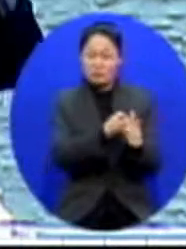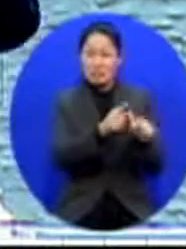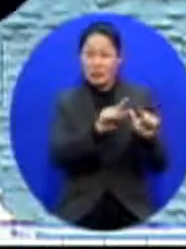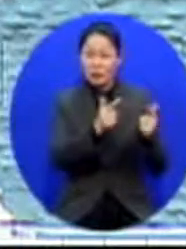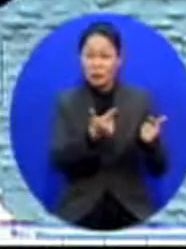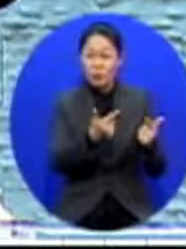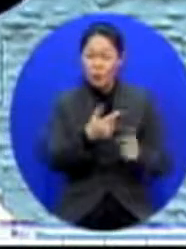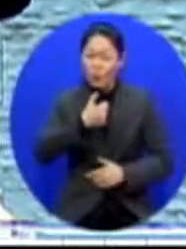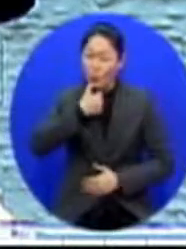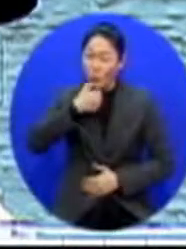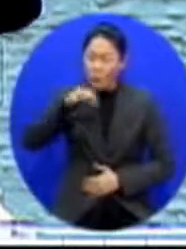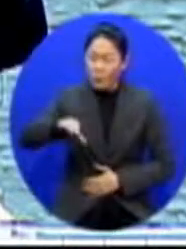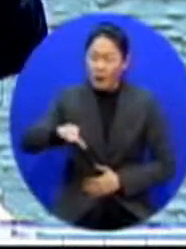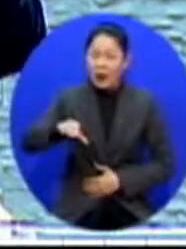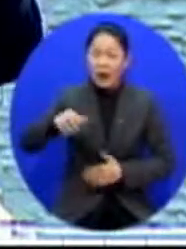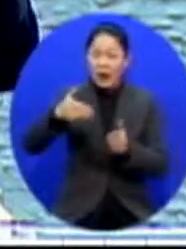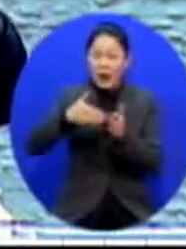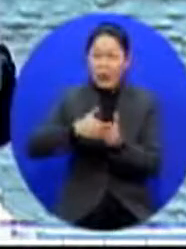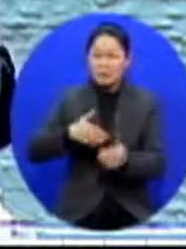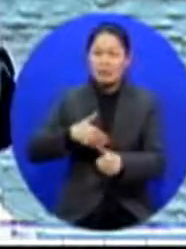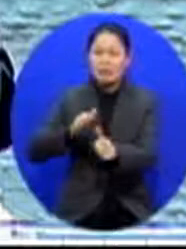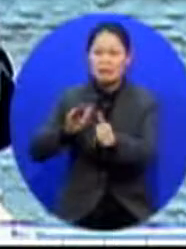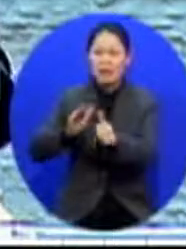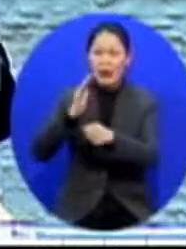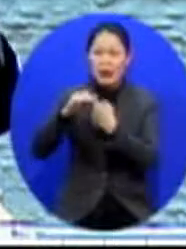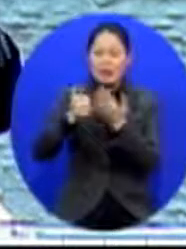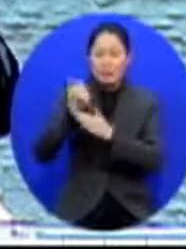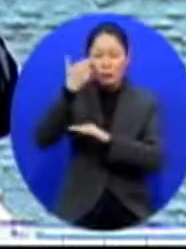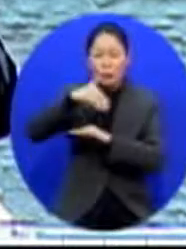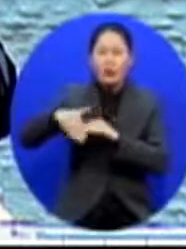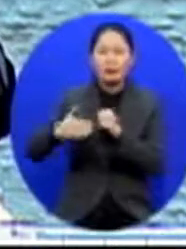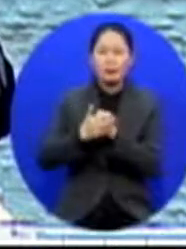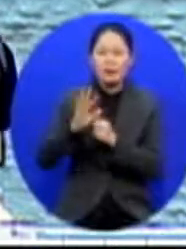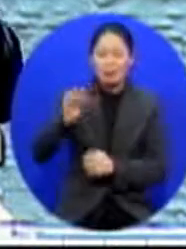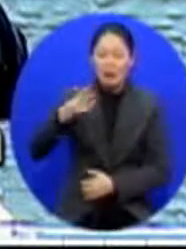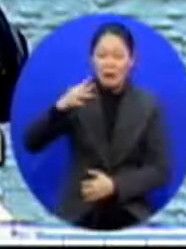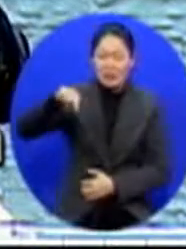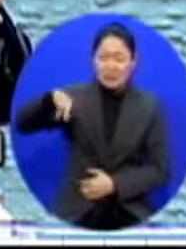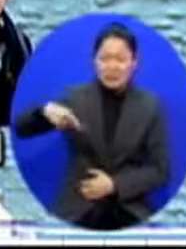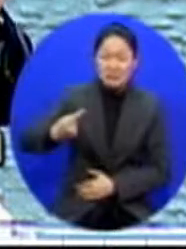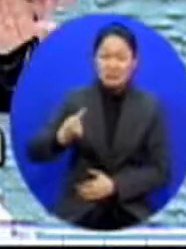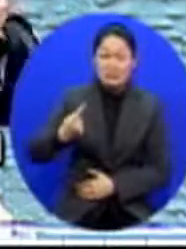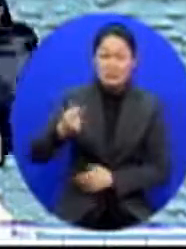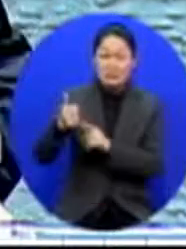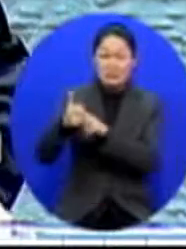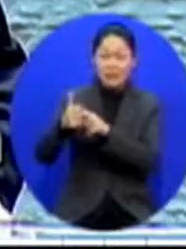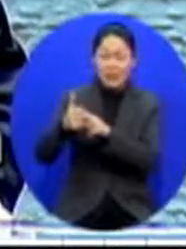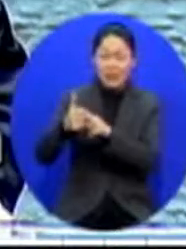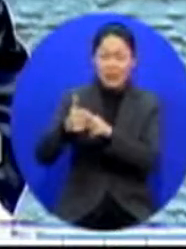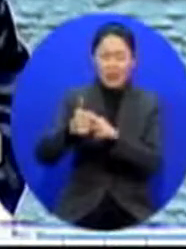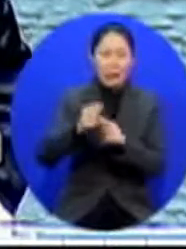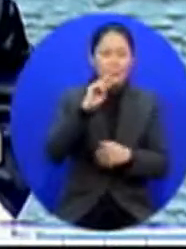로마까지 가게 하실 하나님의 계획 때문에 펠릭스가 사도 바울을 편들어 줍니다 그리고